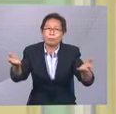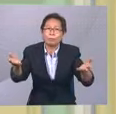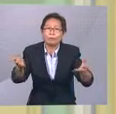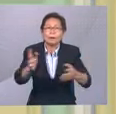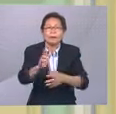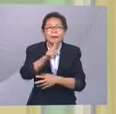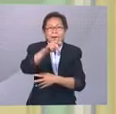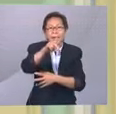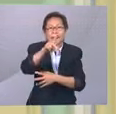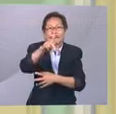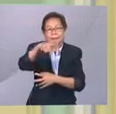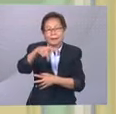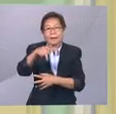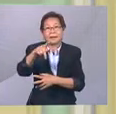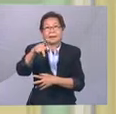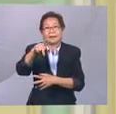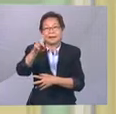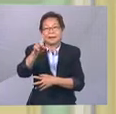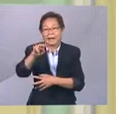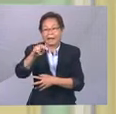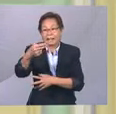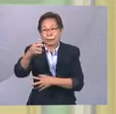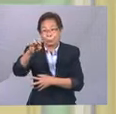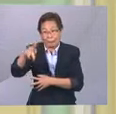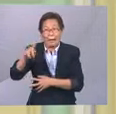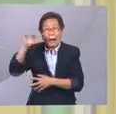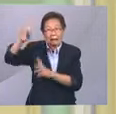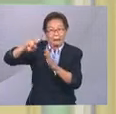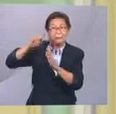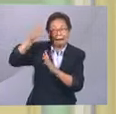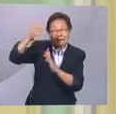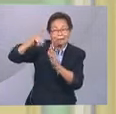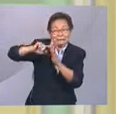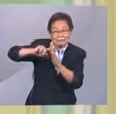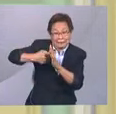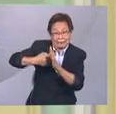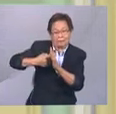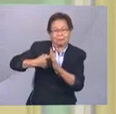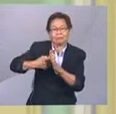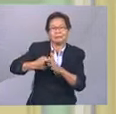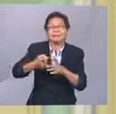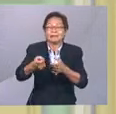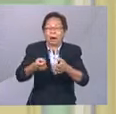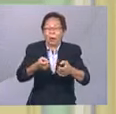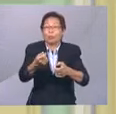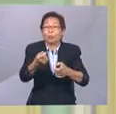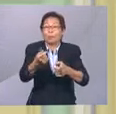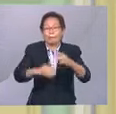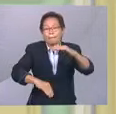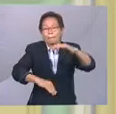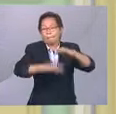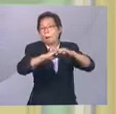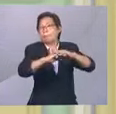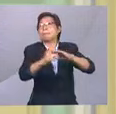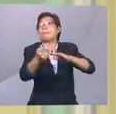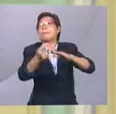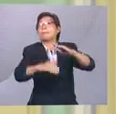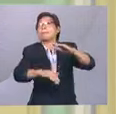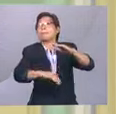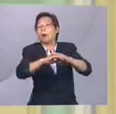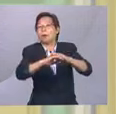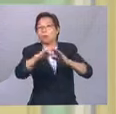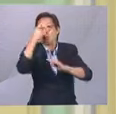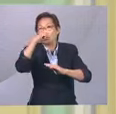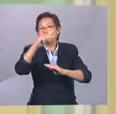Hai Kevin EGP akan memperkenalkan skim kaulan harga maksimum untuk